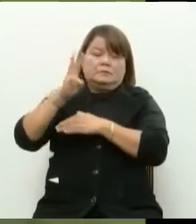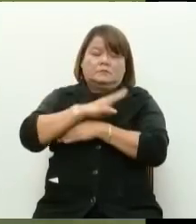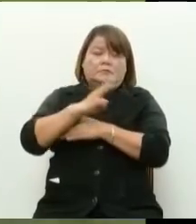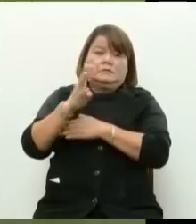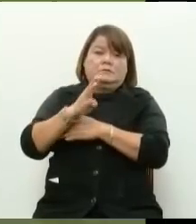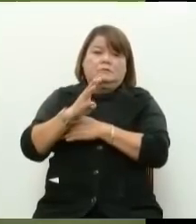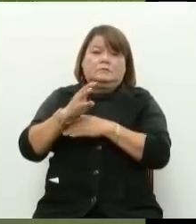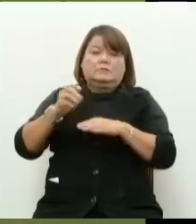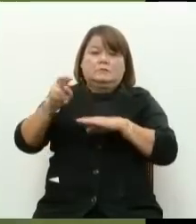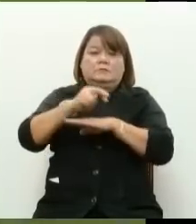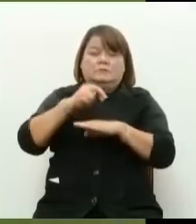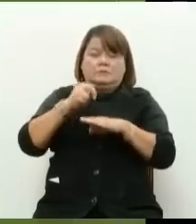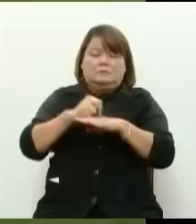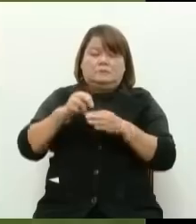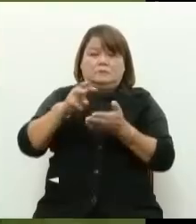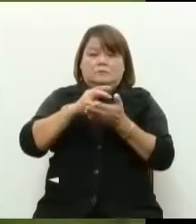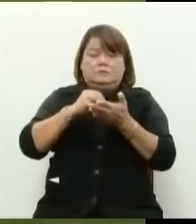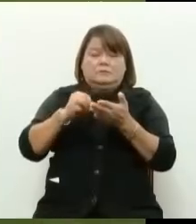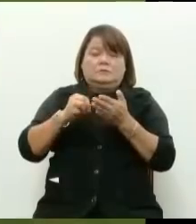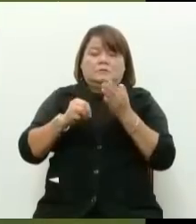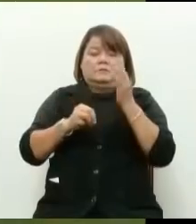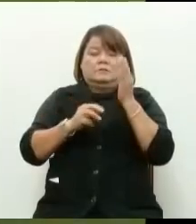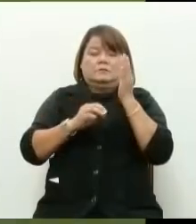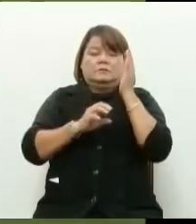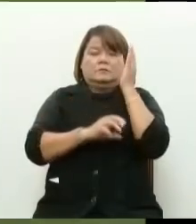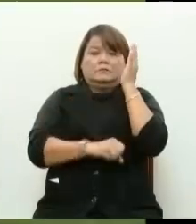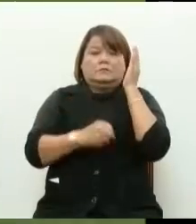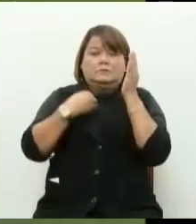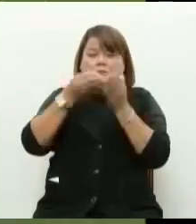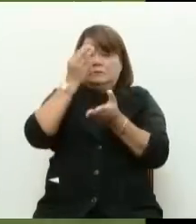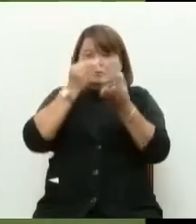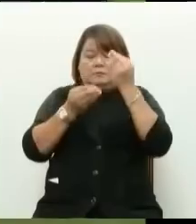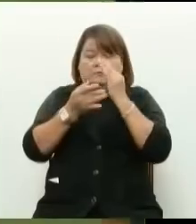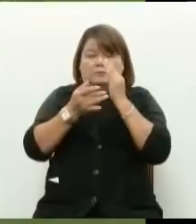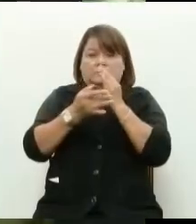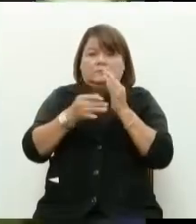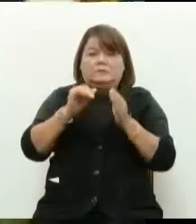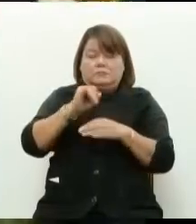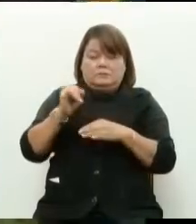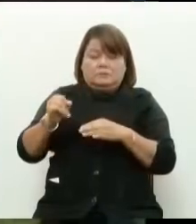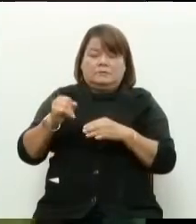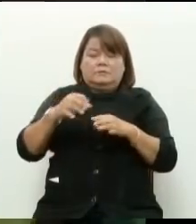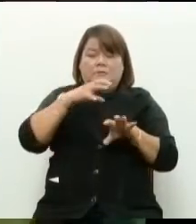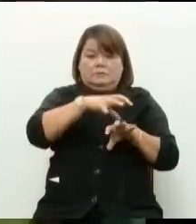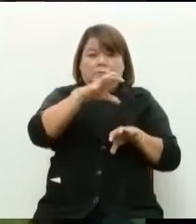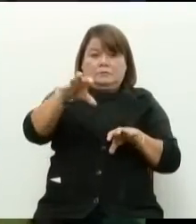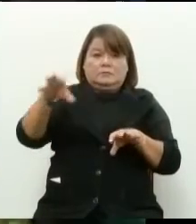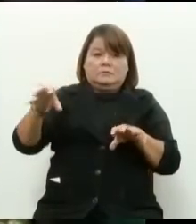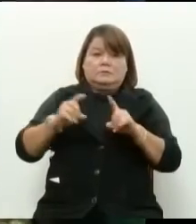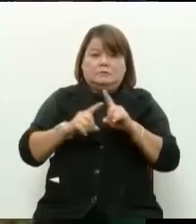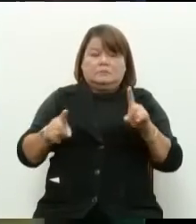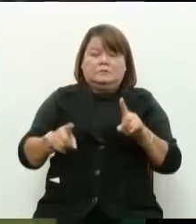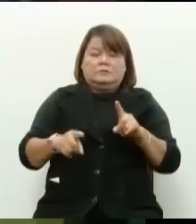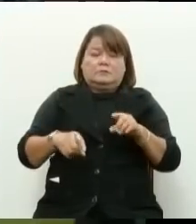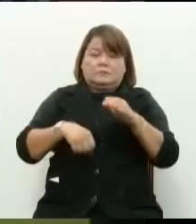ณสนามฟุตบอลมหาวิทยาลัยราชภัฏสงขลาโดยเรียนรู้ทักษะที่จำเป็นผ่านสถานีต่างๆเช่นการเดา